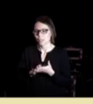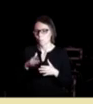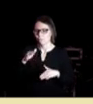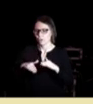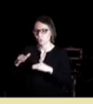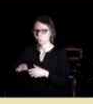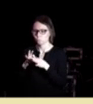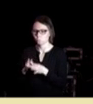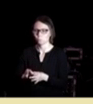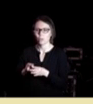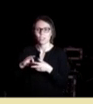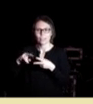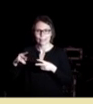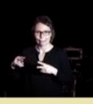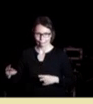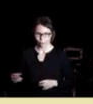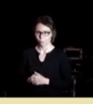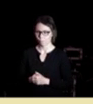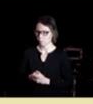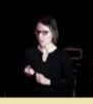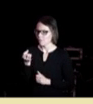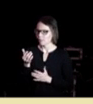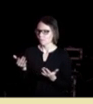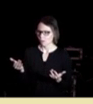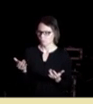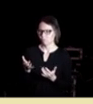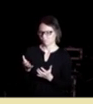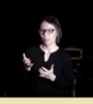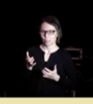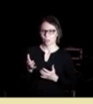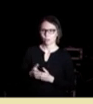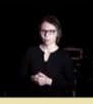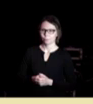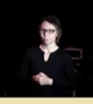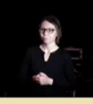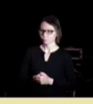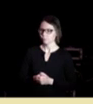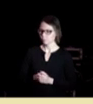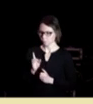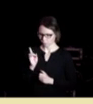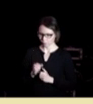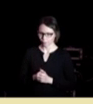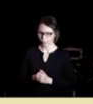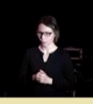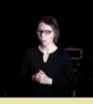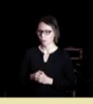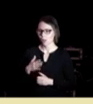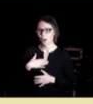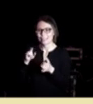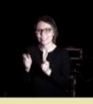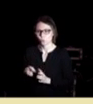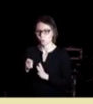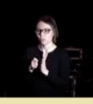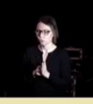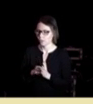samvariasjonen knyttet til genetikk. Og det de finner er jo interessant, nemlig at vi har